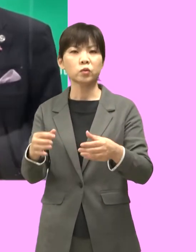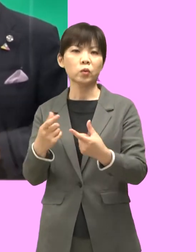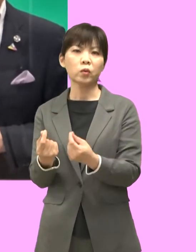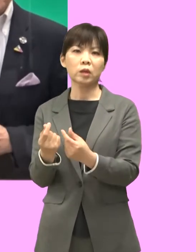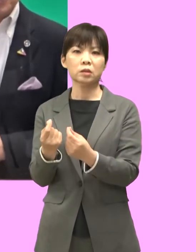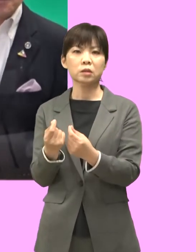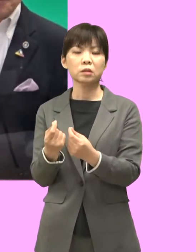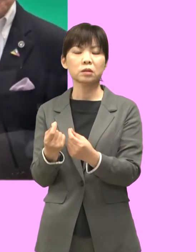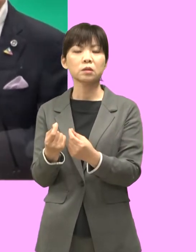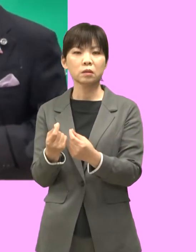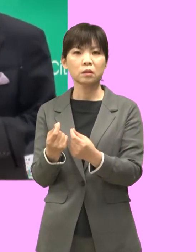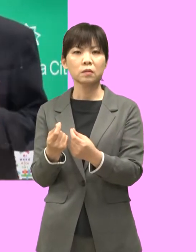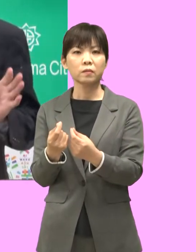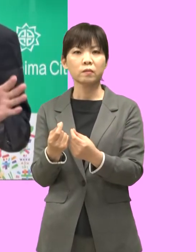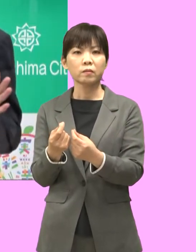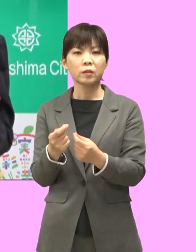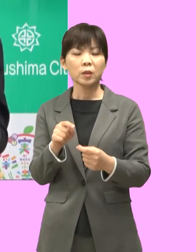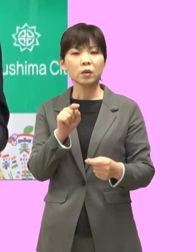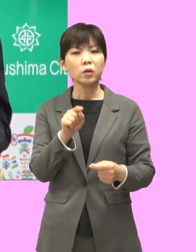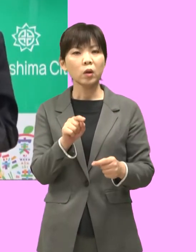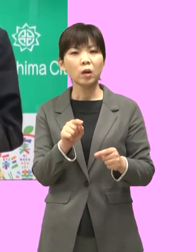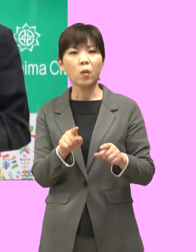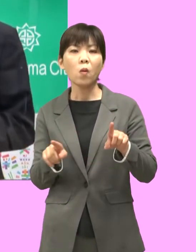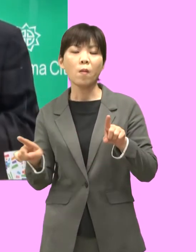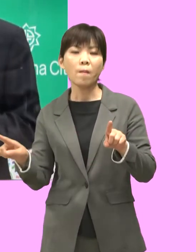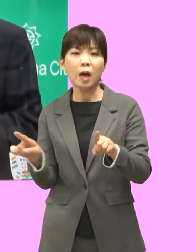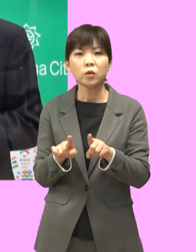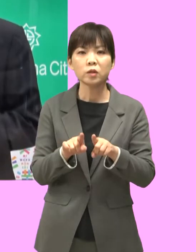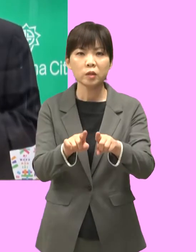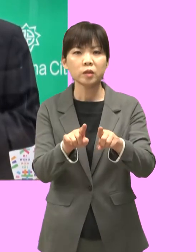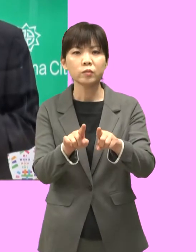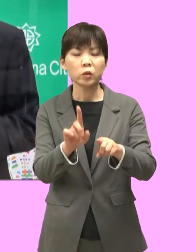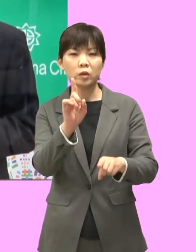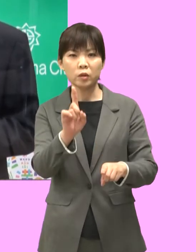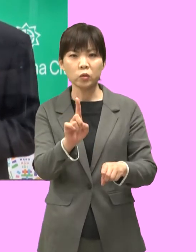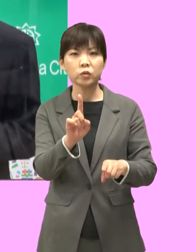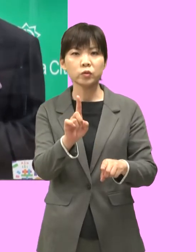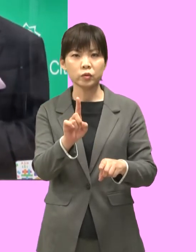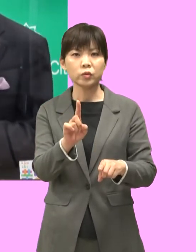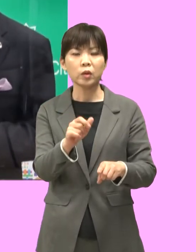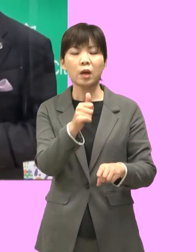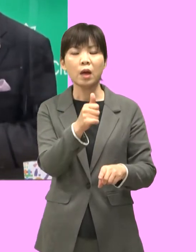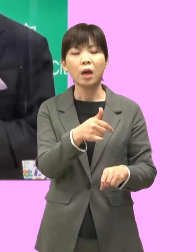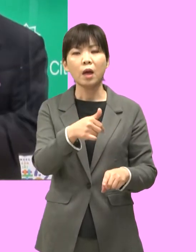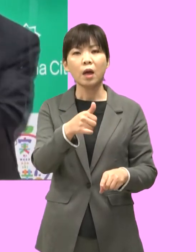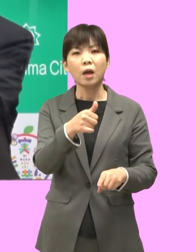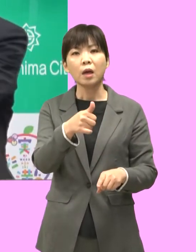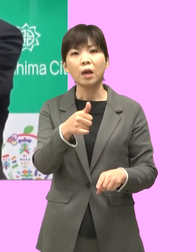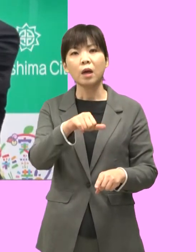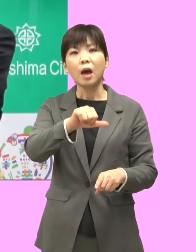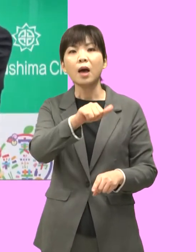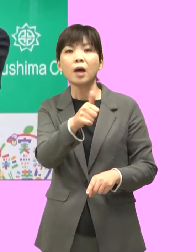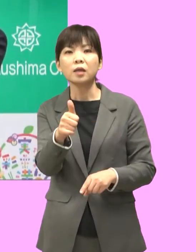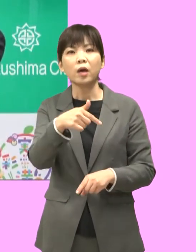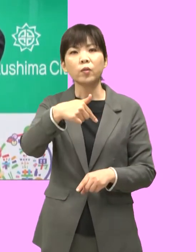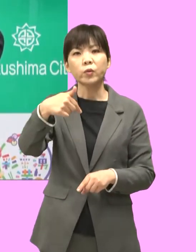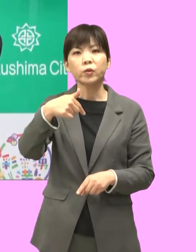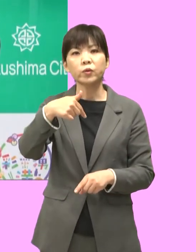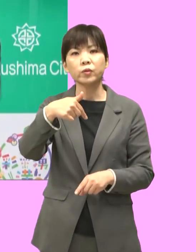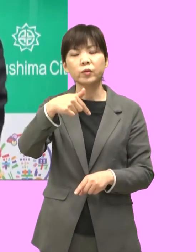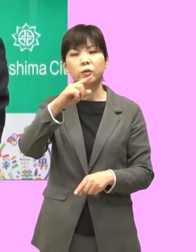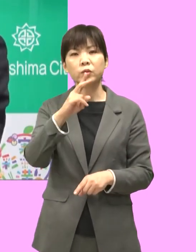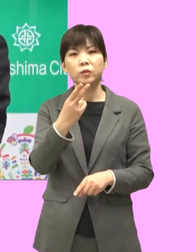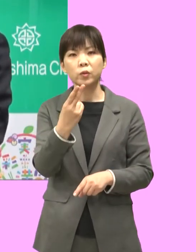しろこれもパートナーシップの一環で、アダプトは確か養子制度なんですけども、一種ここはもうあなたが